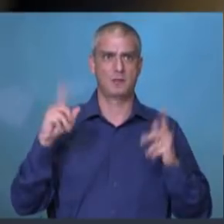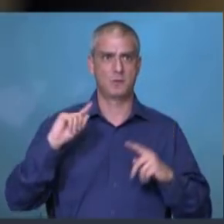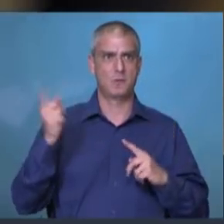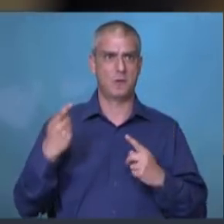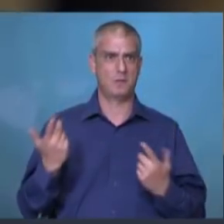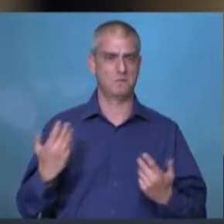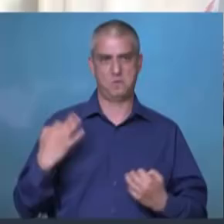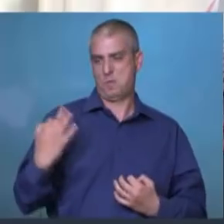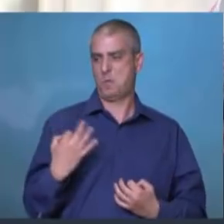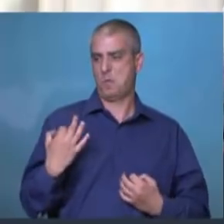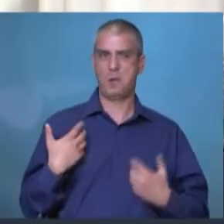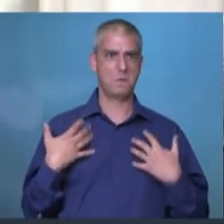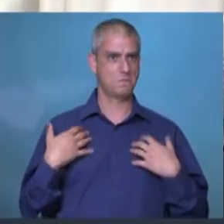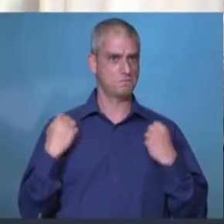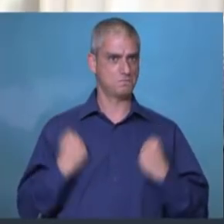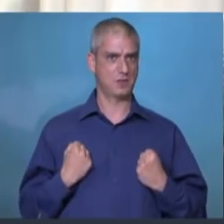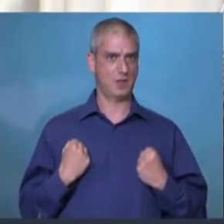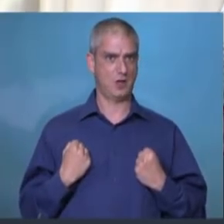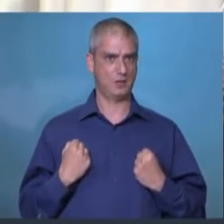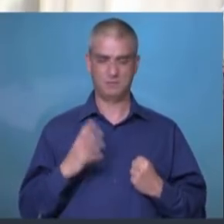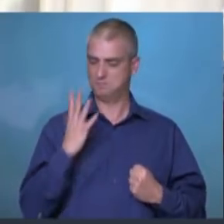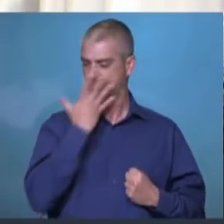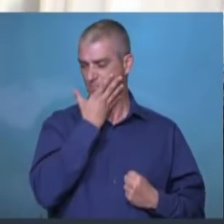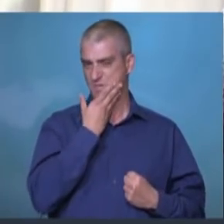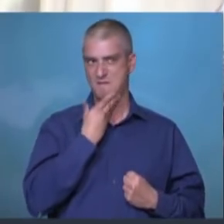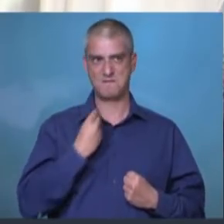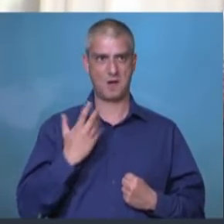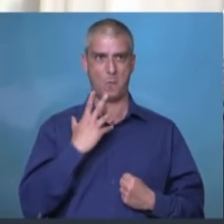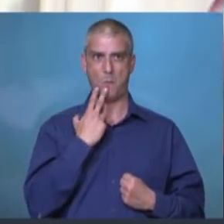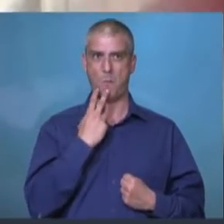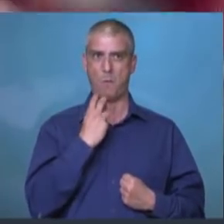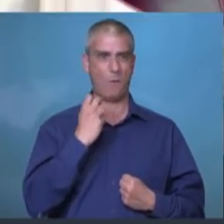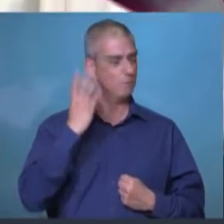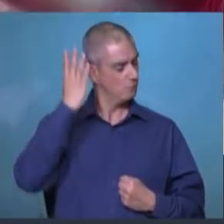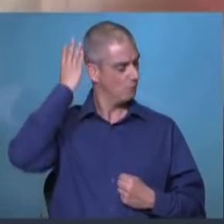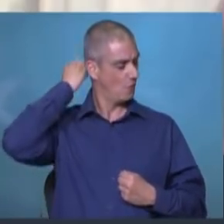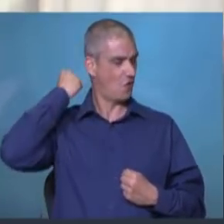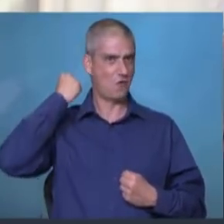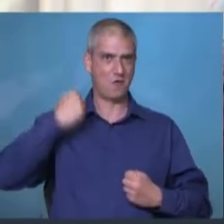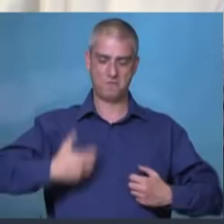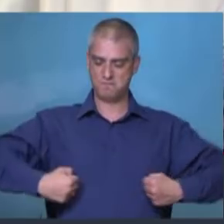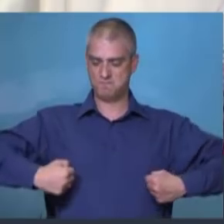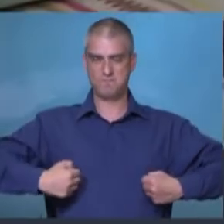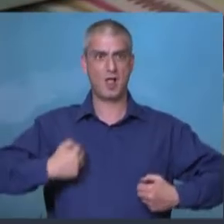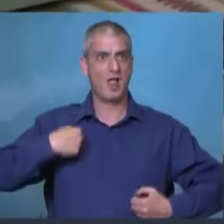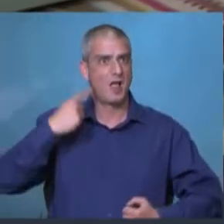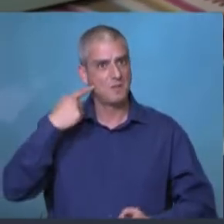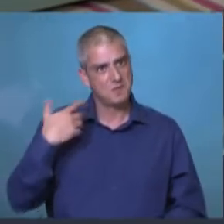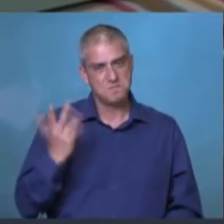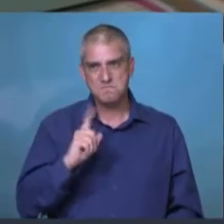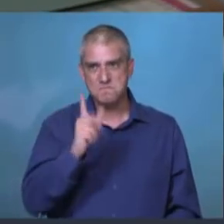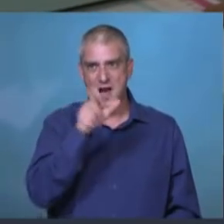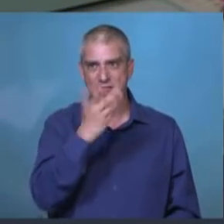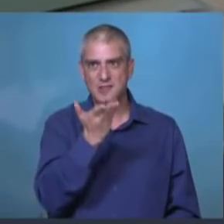they were cool and confident and nice and brown, you know, with their man buns, and I was like, aha, who are these